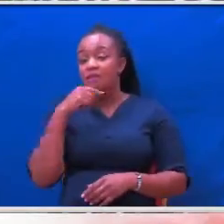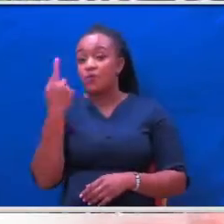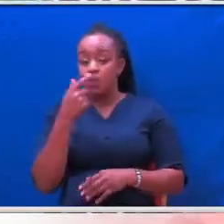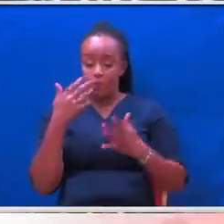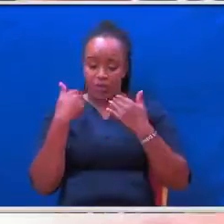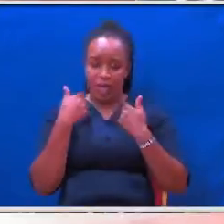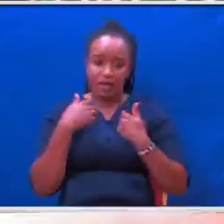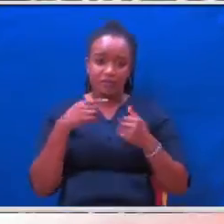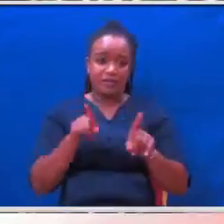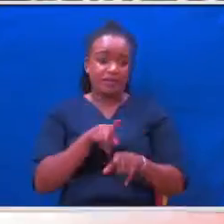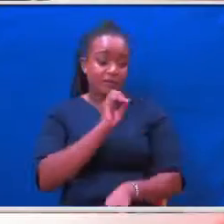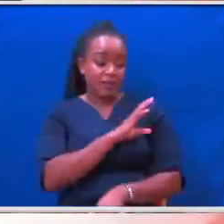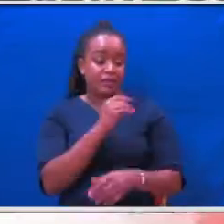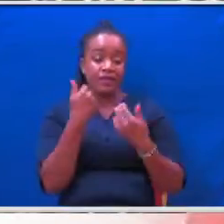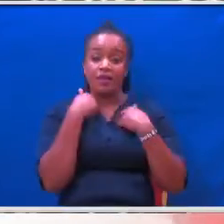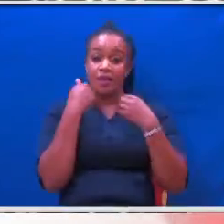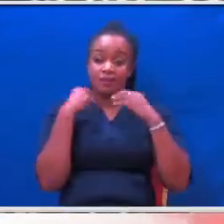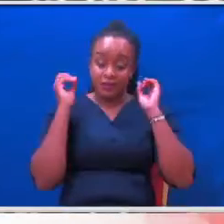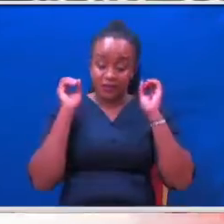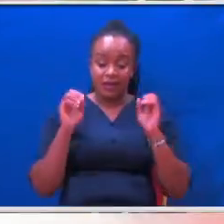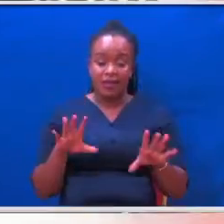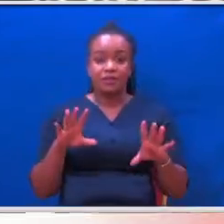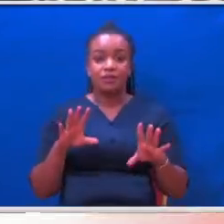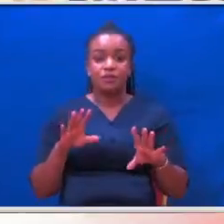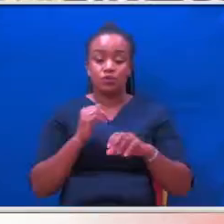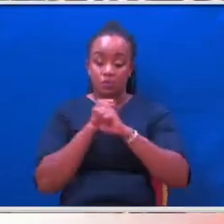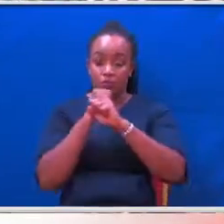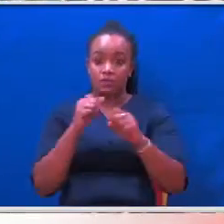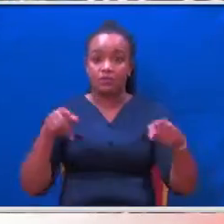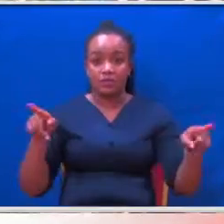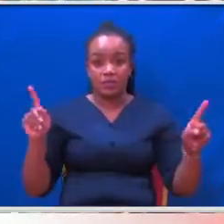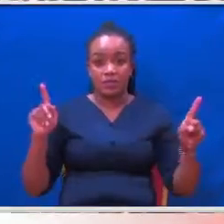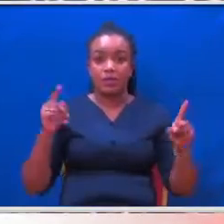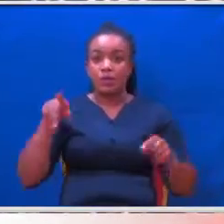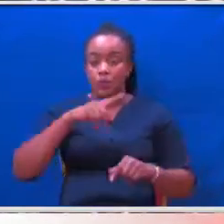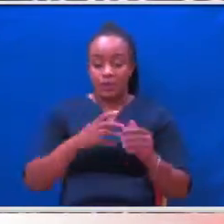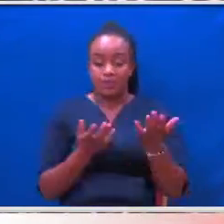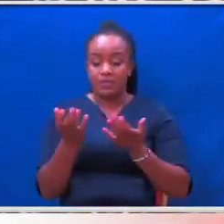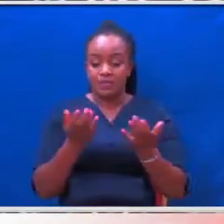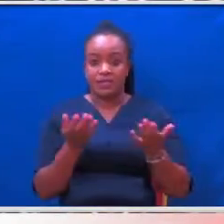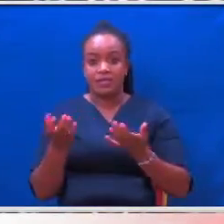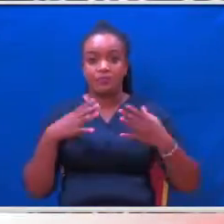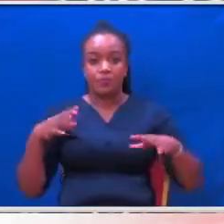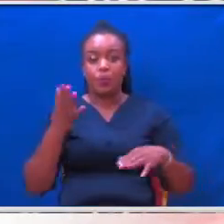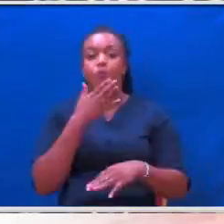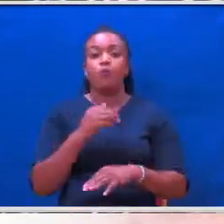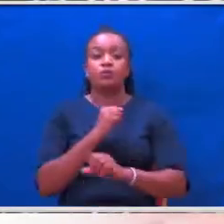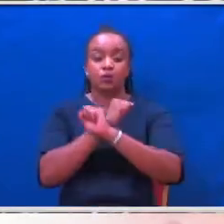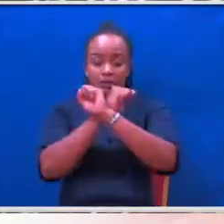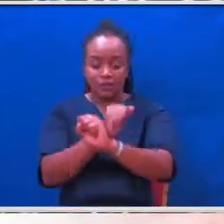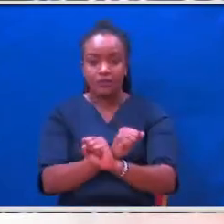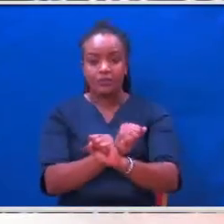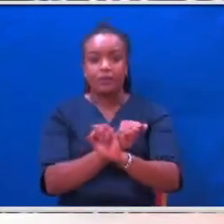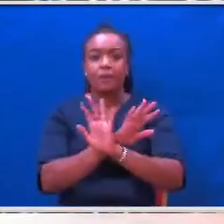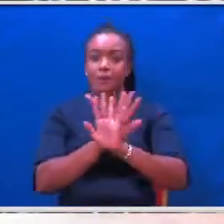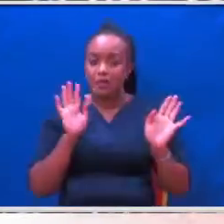wanawake. Kwa sababu hawana fimbo, wanatembea mkono tupu. Sisi watu wa biashara tunataka usalama. Sisi hatutaki vita. Sisi tunataka salama